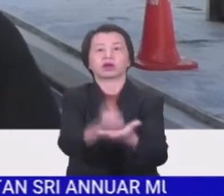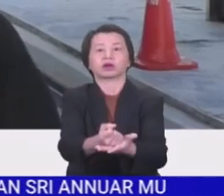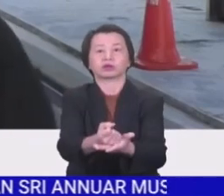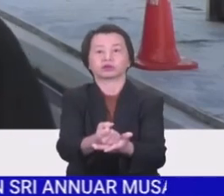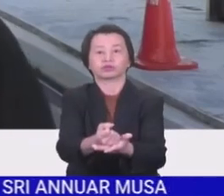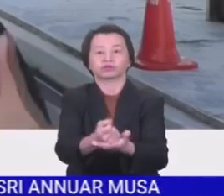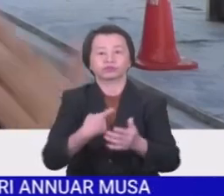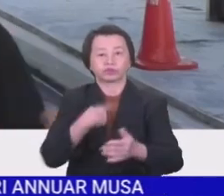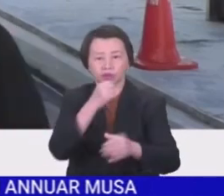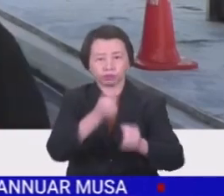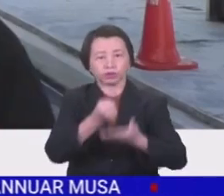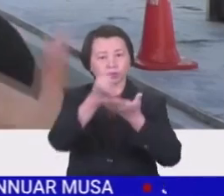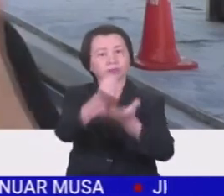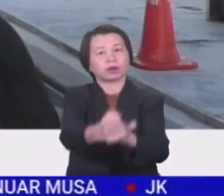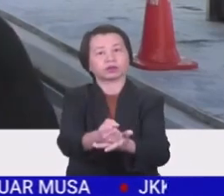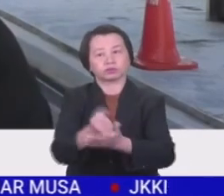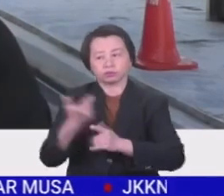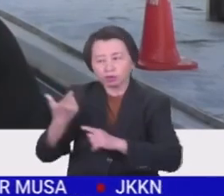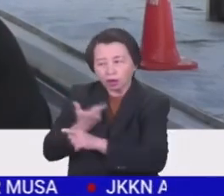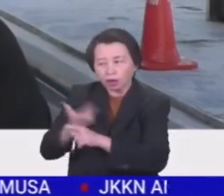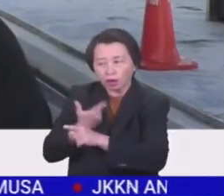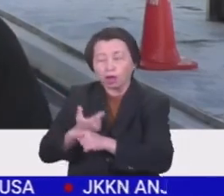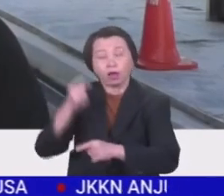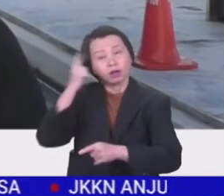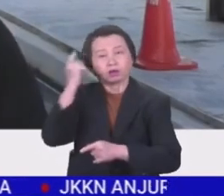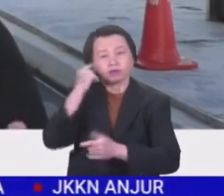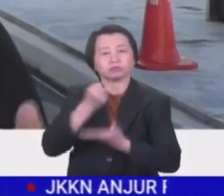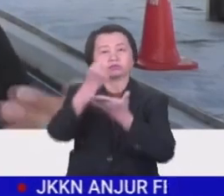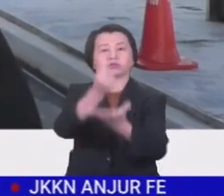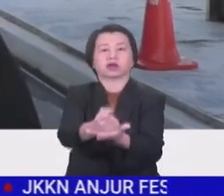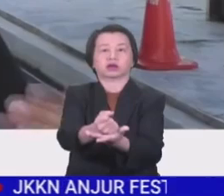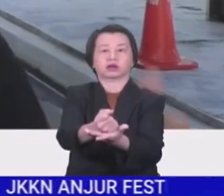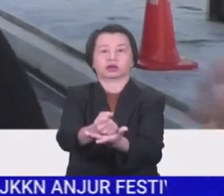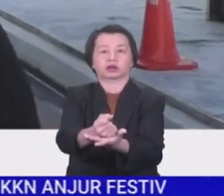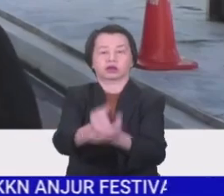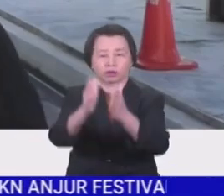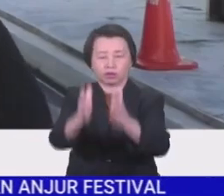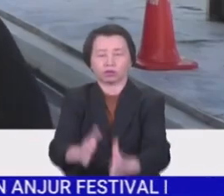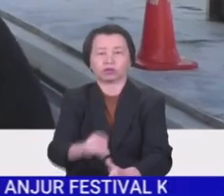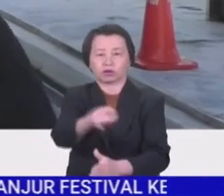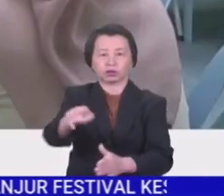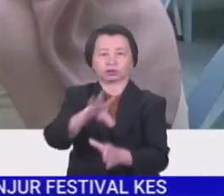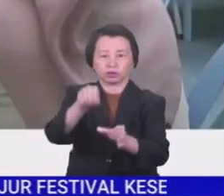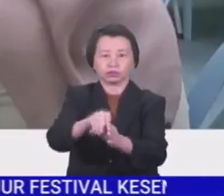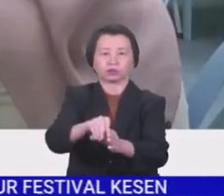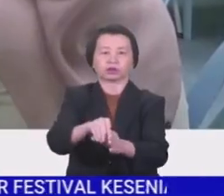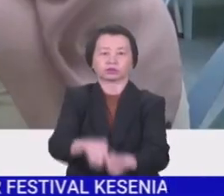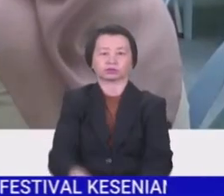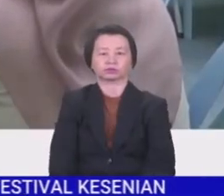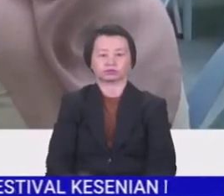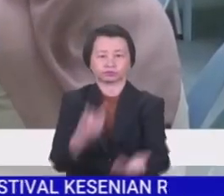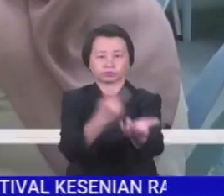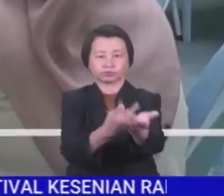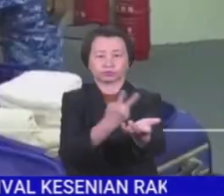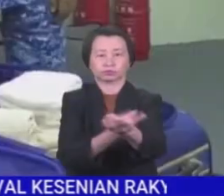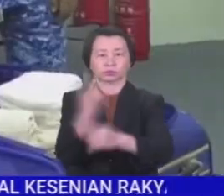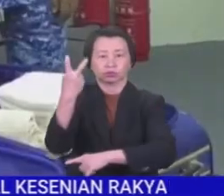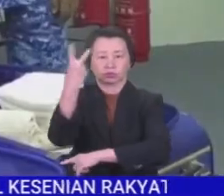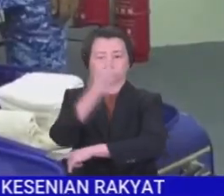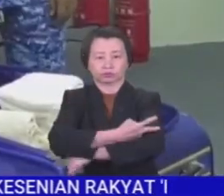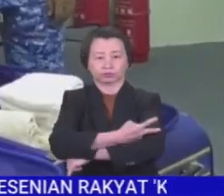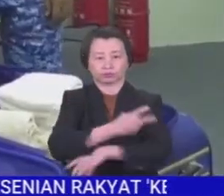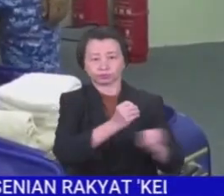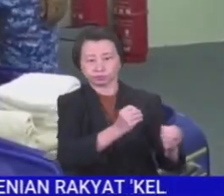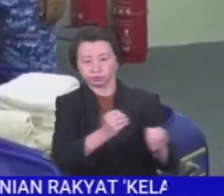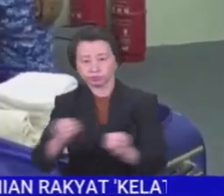memberi coverage, kita juga boleh membantu pasukan pertahanan awam untuk membantu mangsa-mangsa yang terlibat. kursus latihan 2 hari